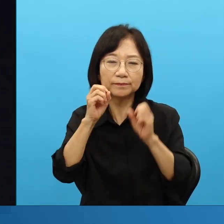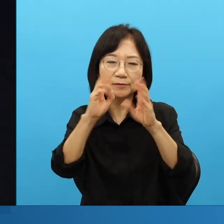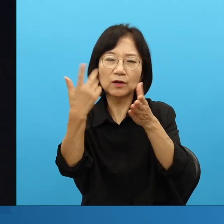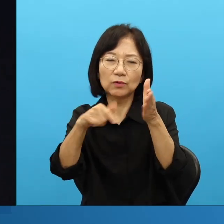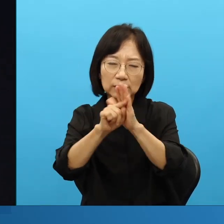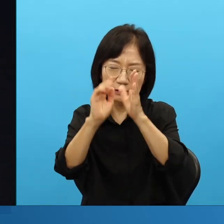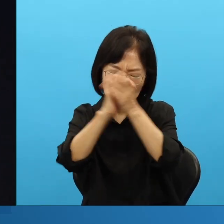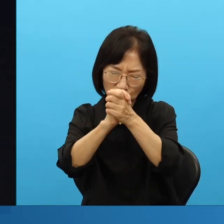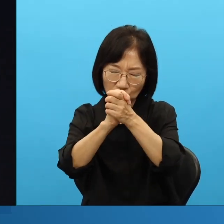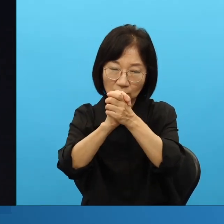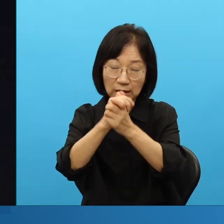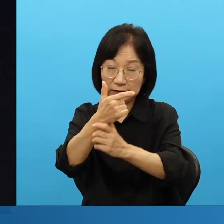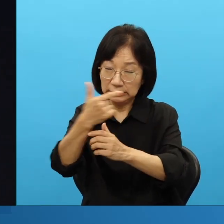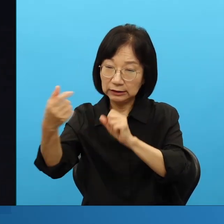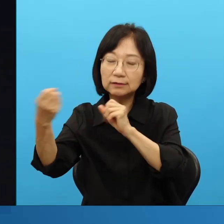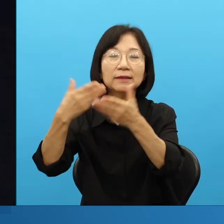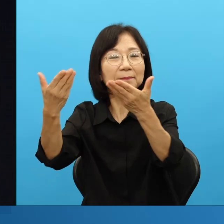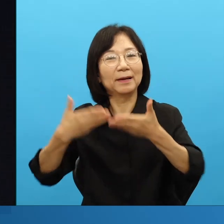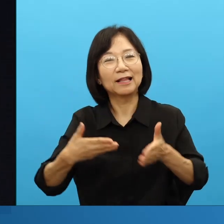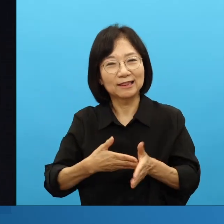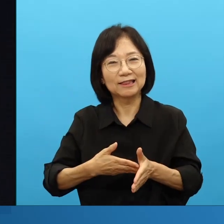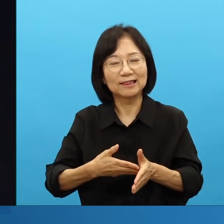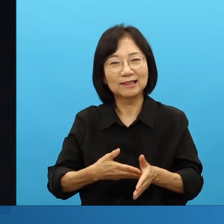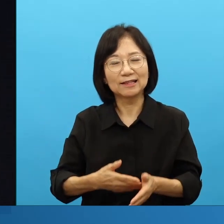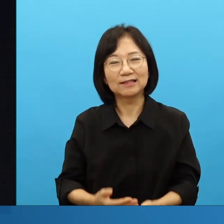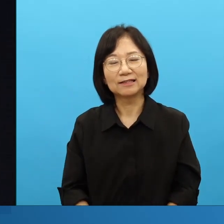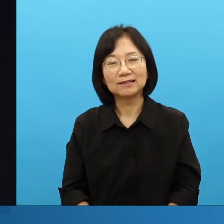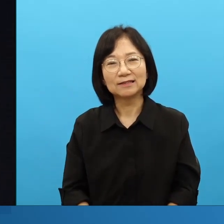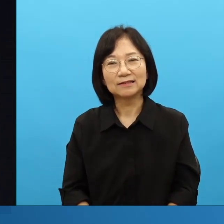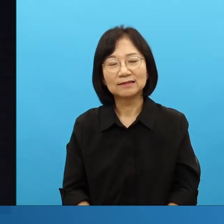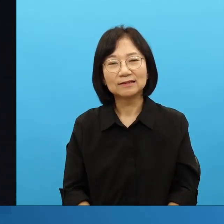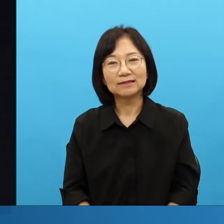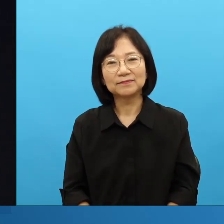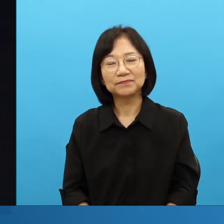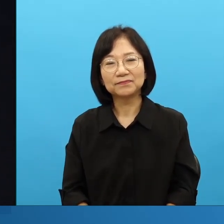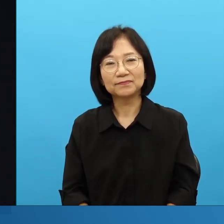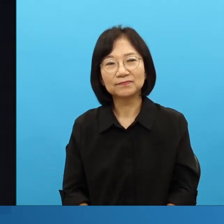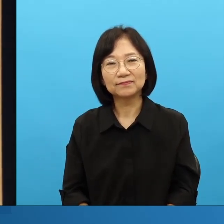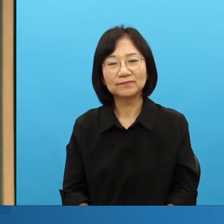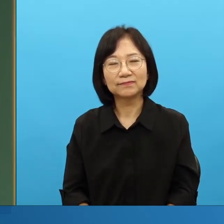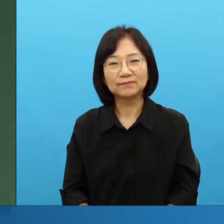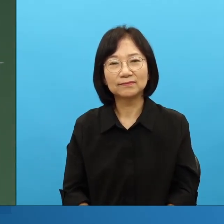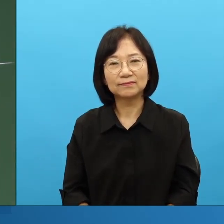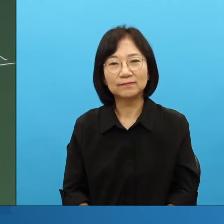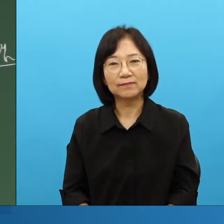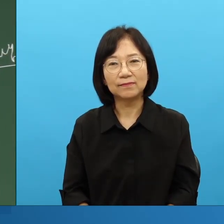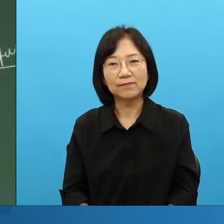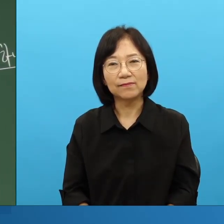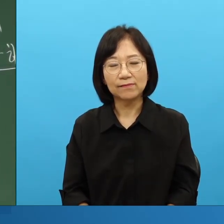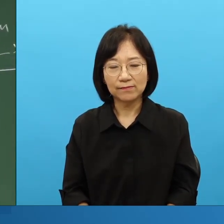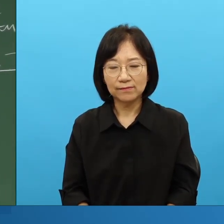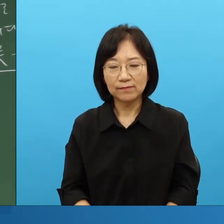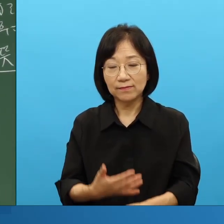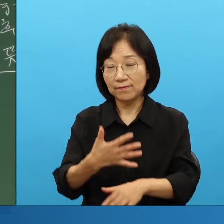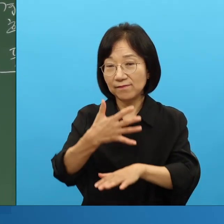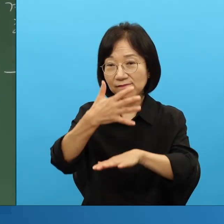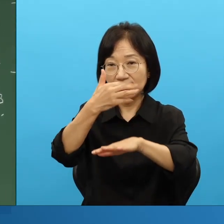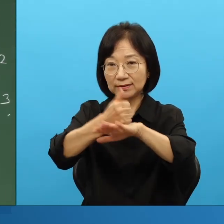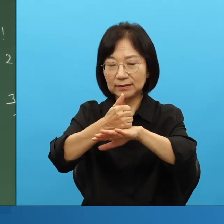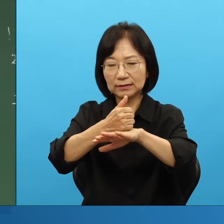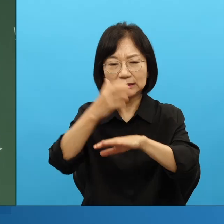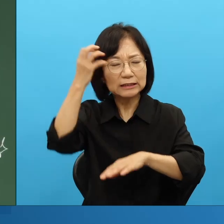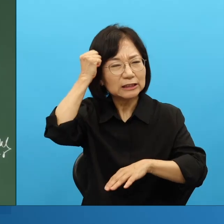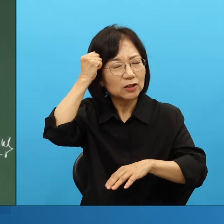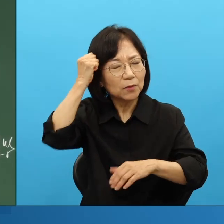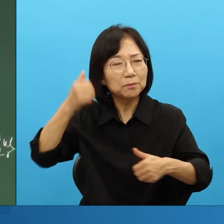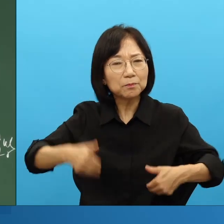其他的忧愁并不重要，要传讲福音的忧愁。 아니 기도만 해도 되는 걸요. 只是祷告也可以。 여기서 마지막으로 기억이 될 게 있습니다.